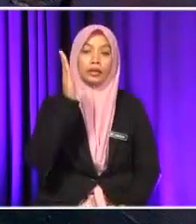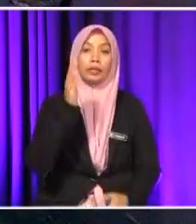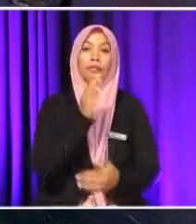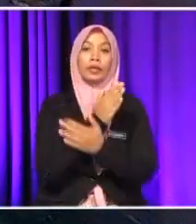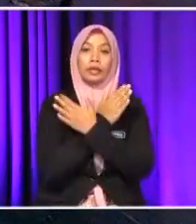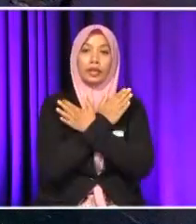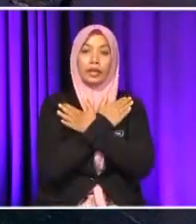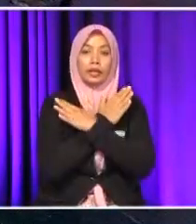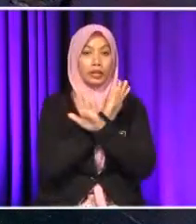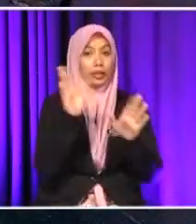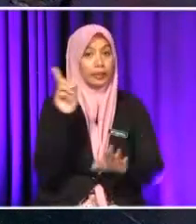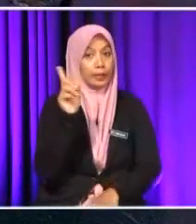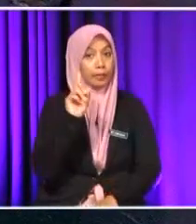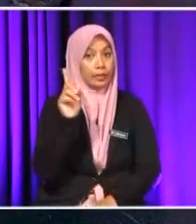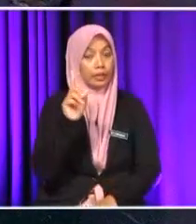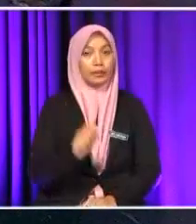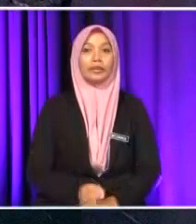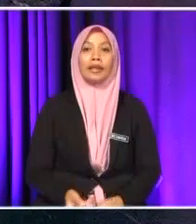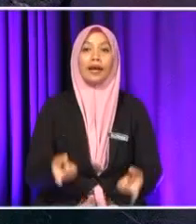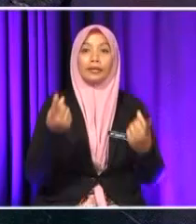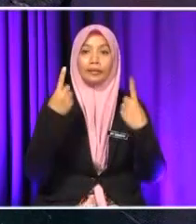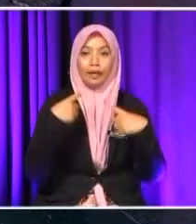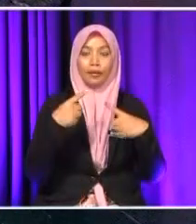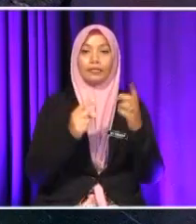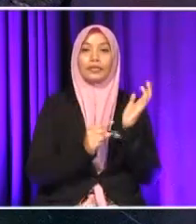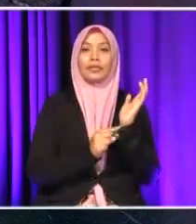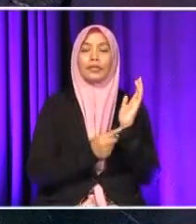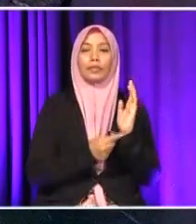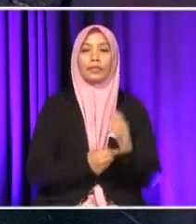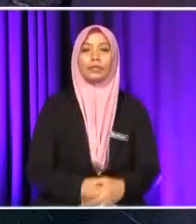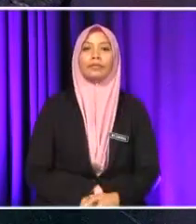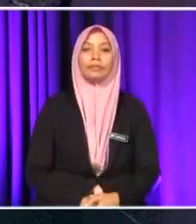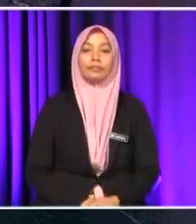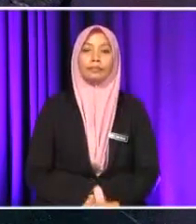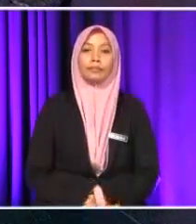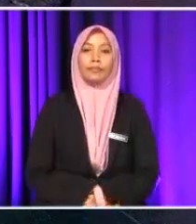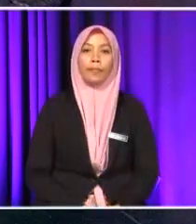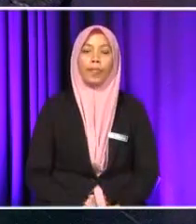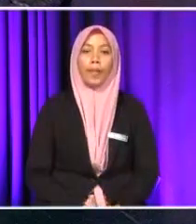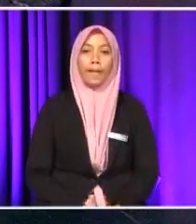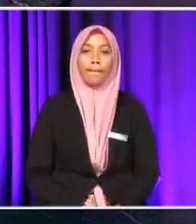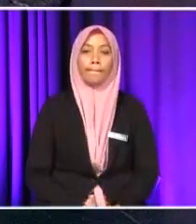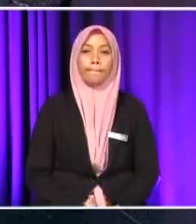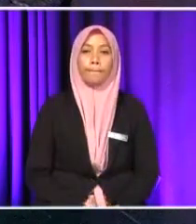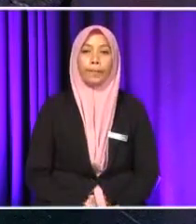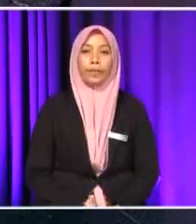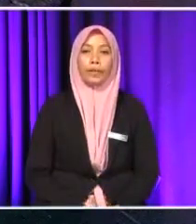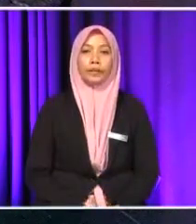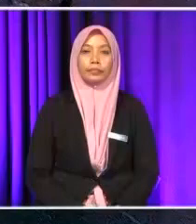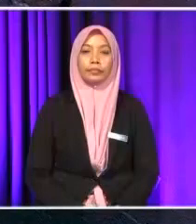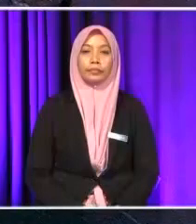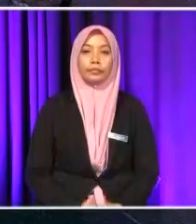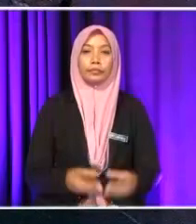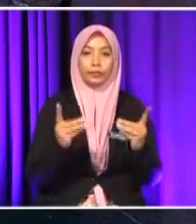semua, jangan ke mana-mana. Selepas ini kita akan kembali lagi yang mana Cikgu Hafiz akan kongsikan banyak lagi di dalam mata pelajaran pengajian keusahawanan. Semua selepas